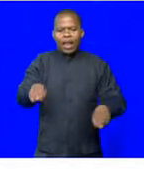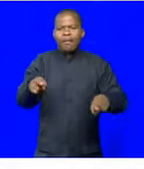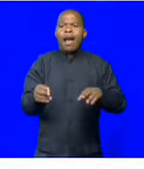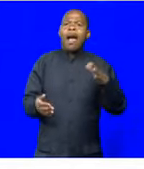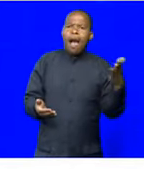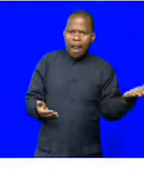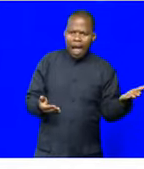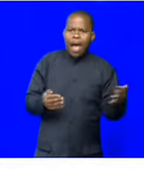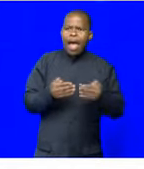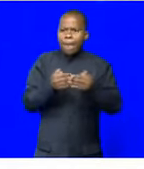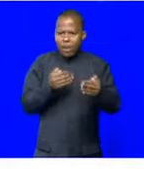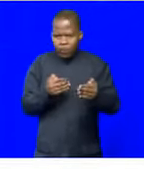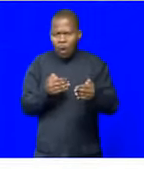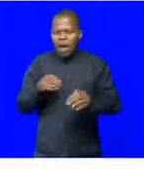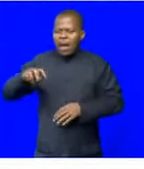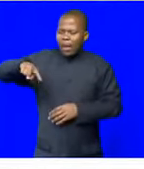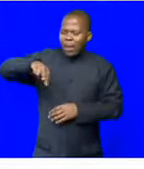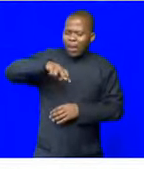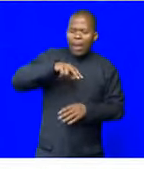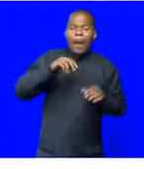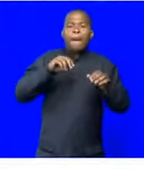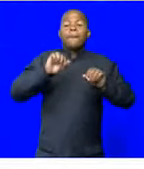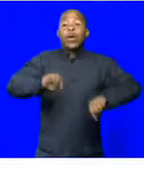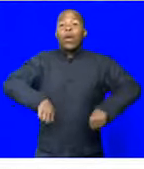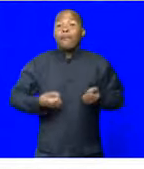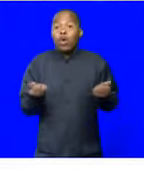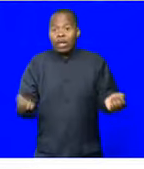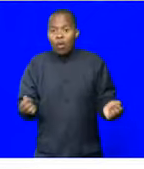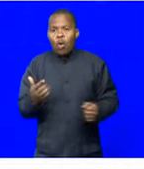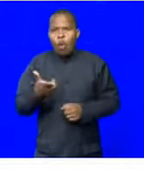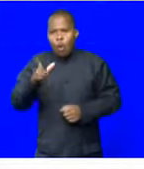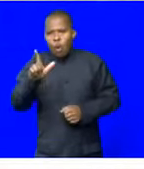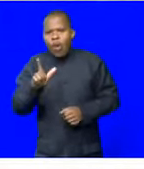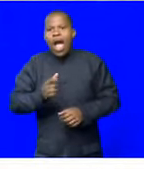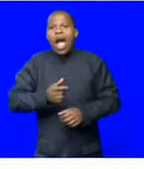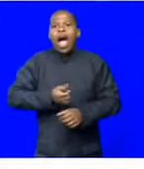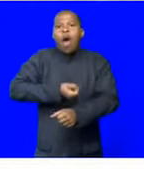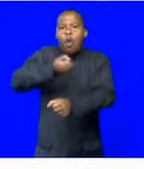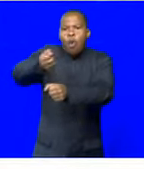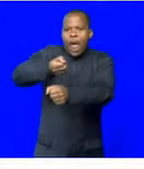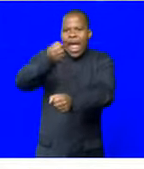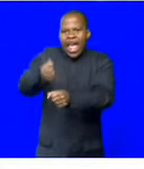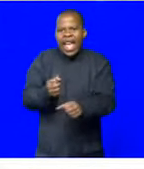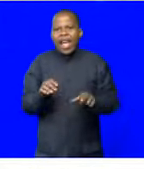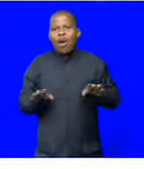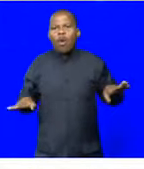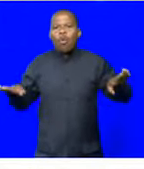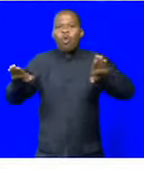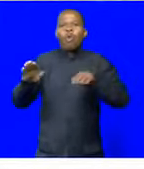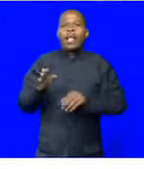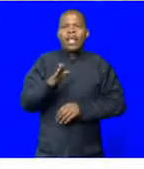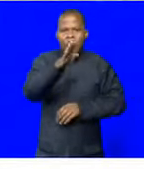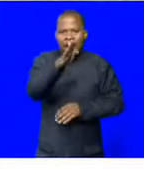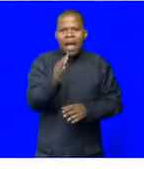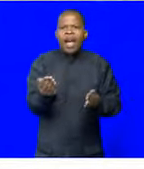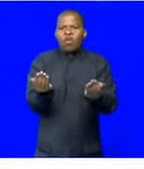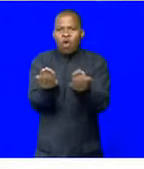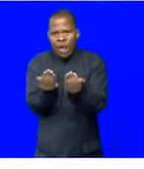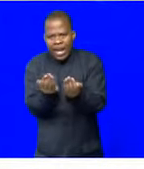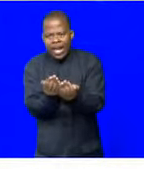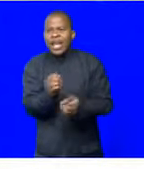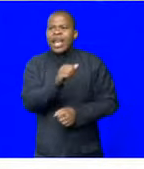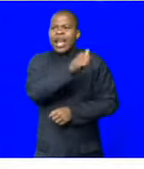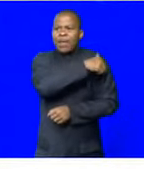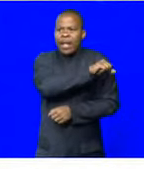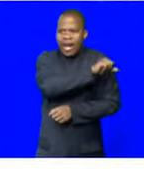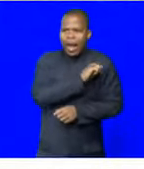leti singakhona kuya ngale ngesheya kuya emisebentini bomathapha edibhedlela etikolweni. But